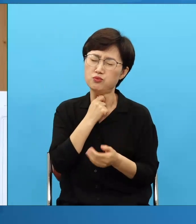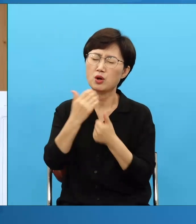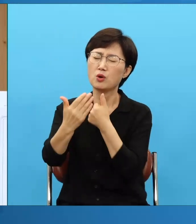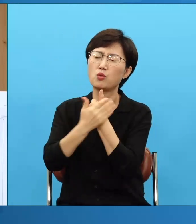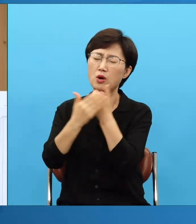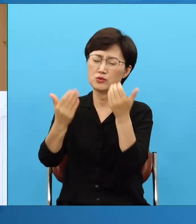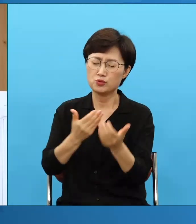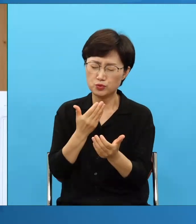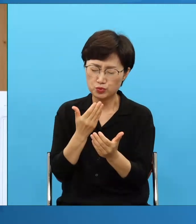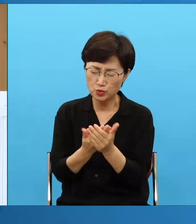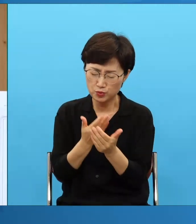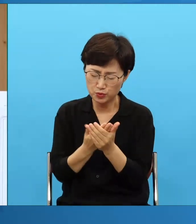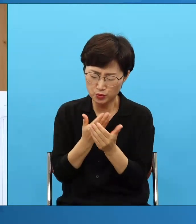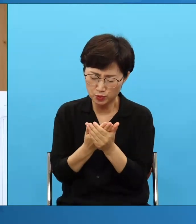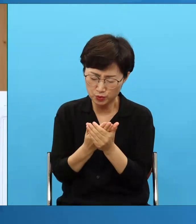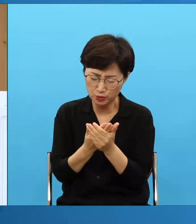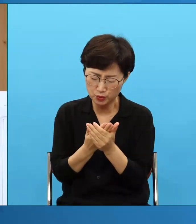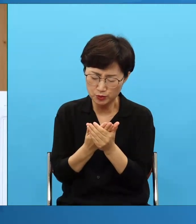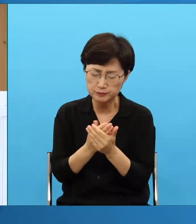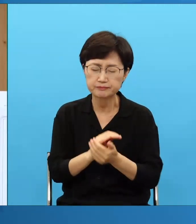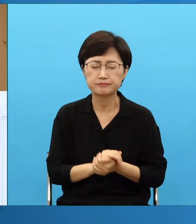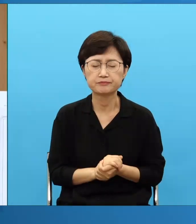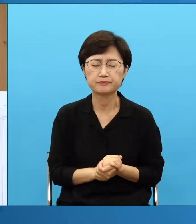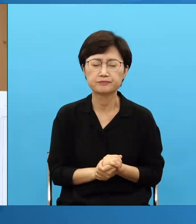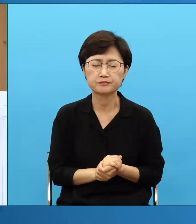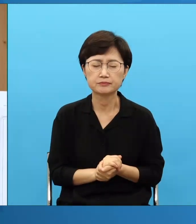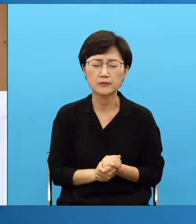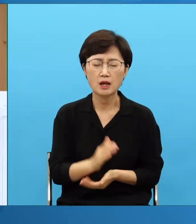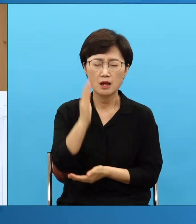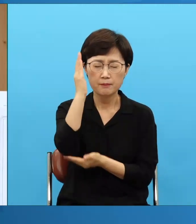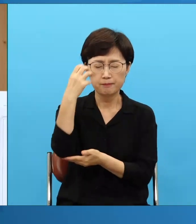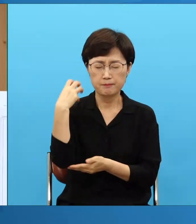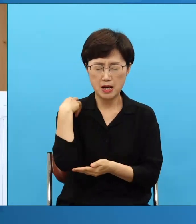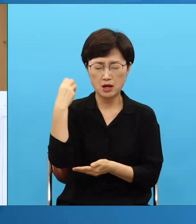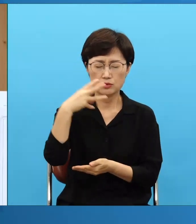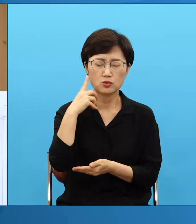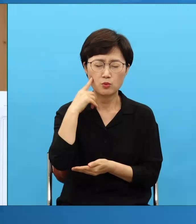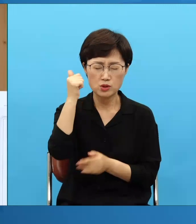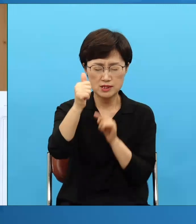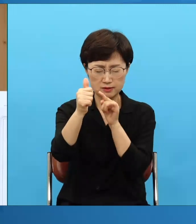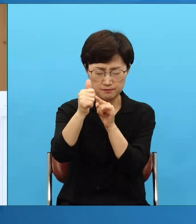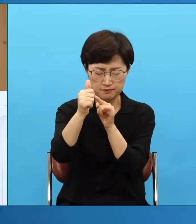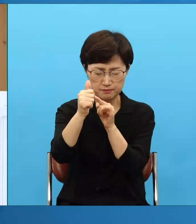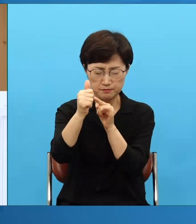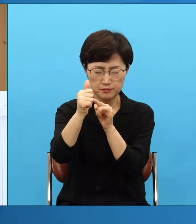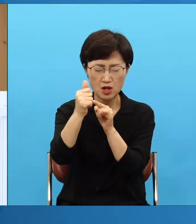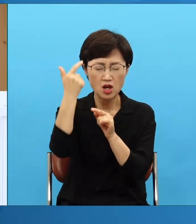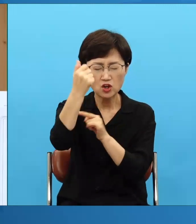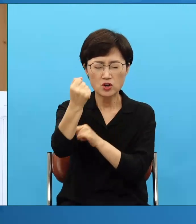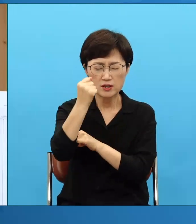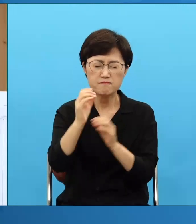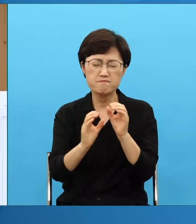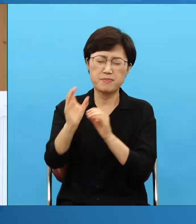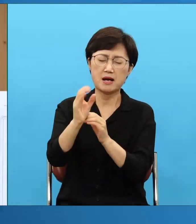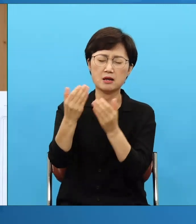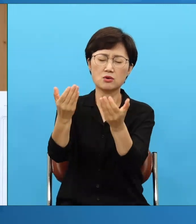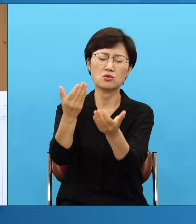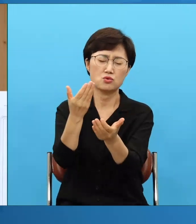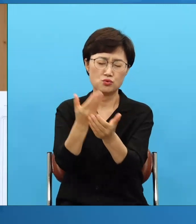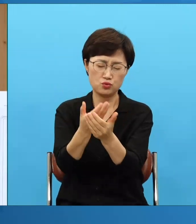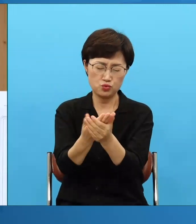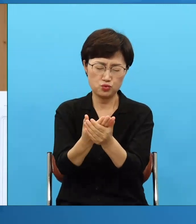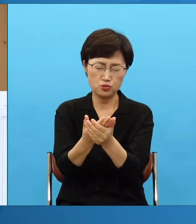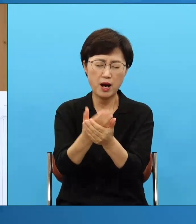delivered from all the sufferings and glorify you. 말씀을 증거하시는 유광수 목사님에게 갑절의 영감을 주사 시대 살릴